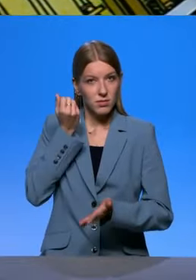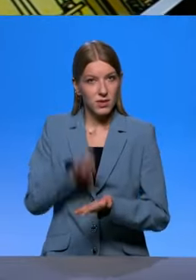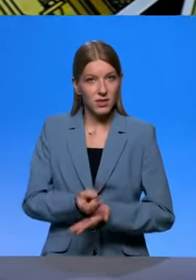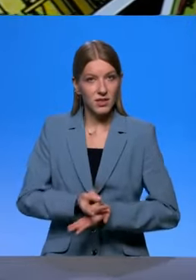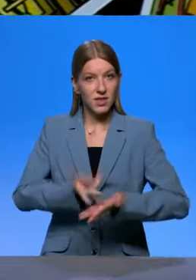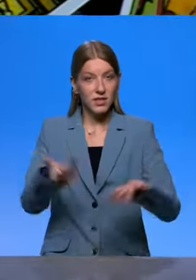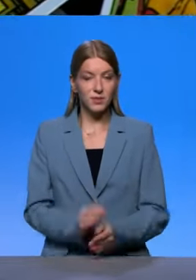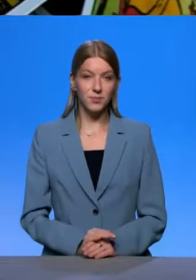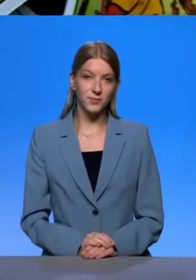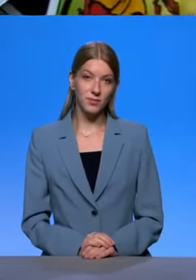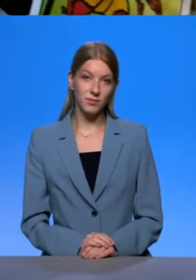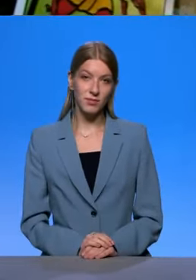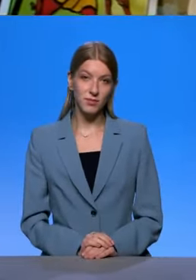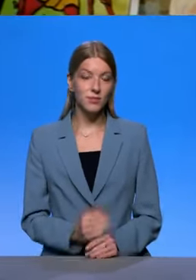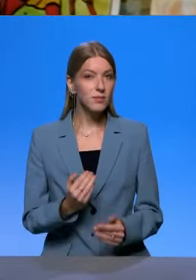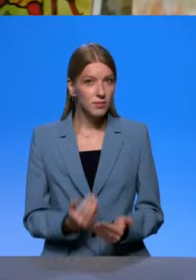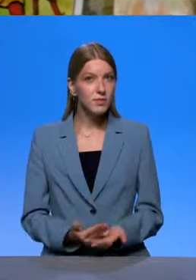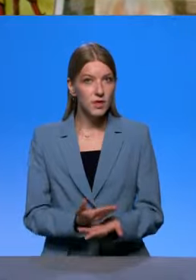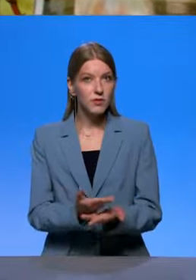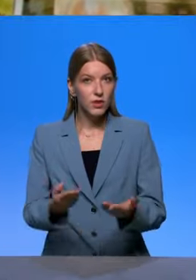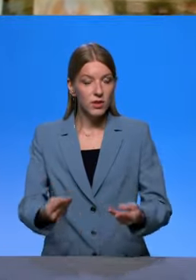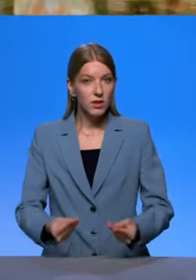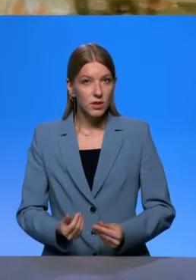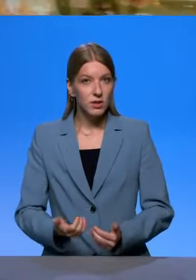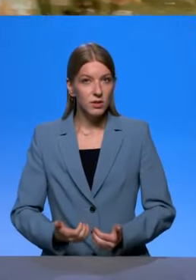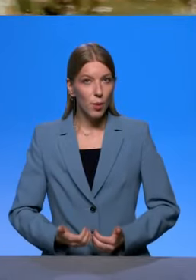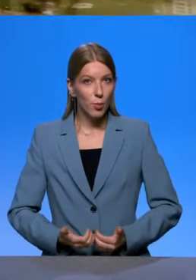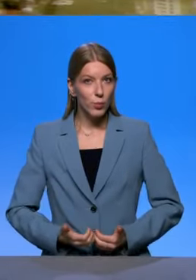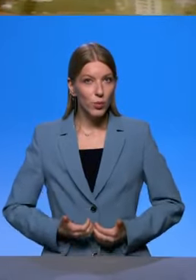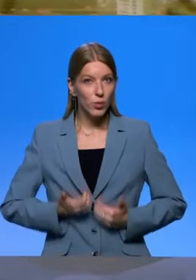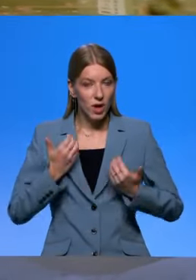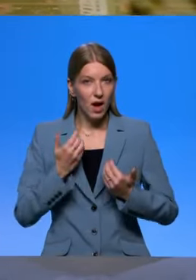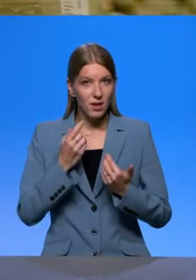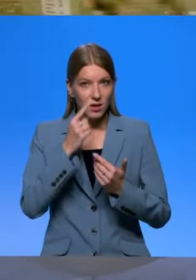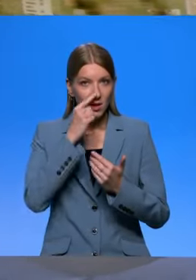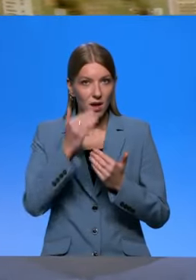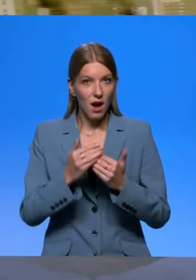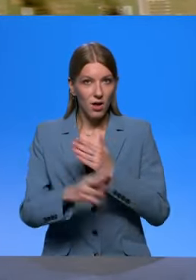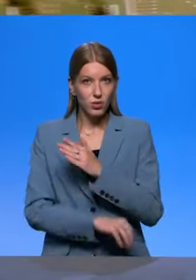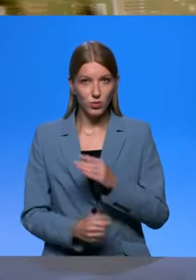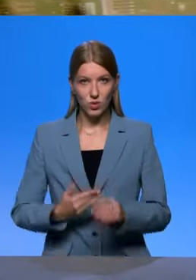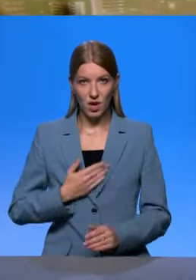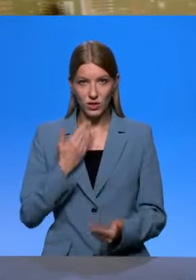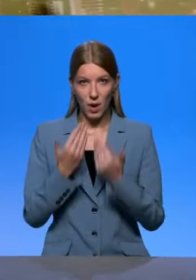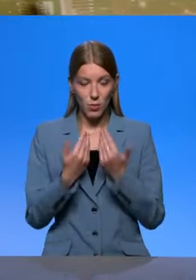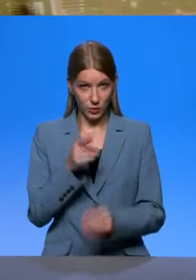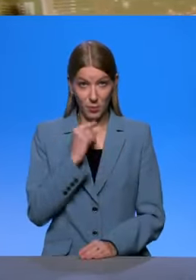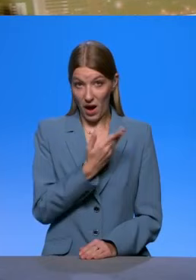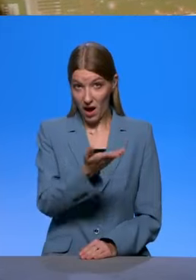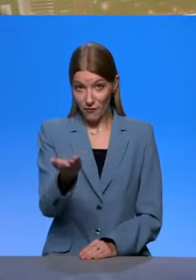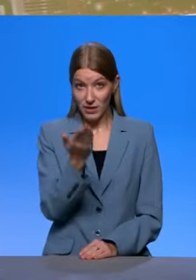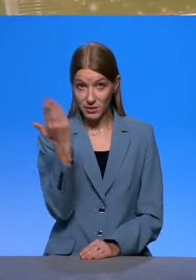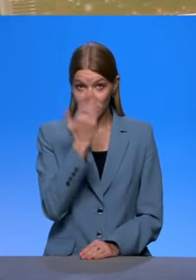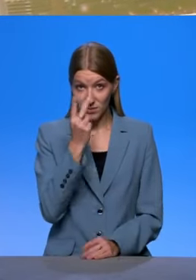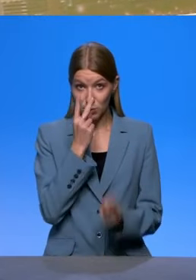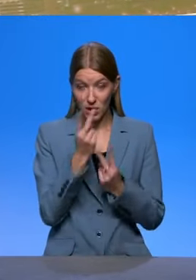Вот вы взяли и напугали меня просто на исходе этого нашего опроса. Пока мы смотрели, да, Александр Михайлович сказал, что вы знаете, что сейчас